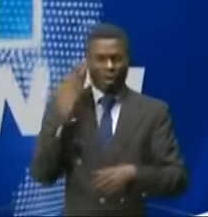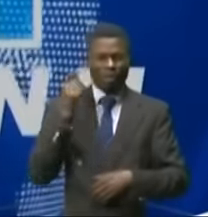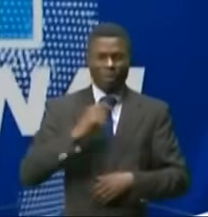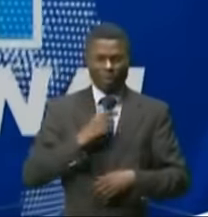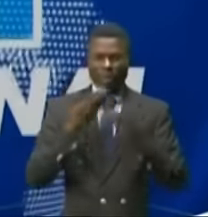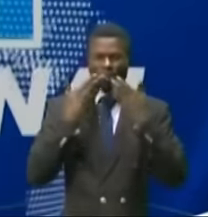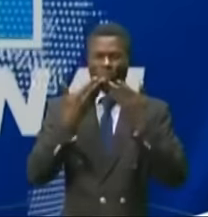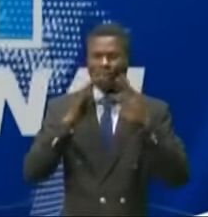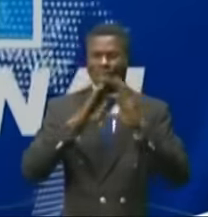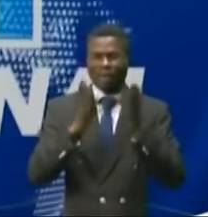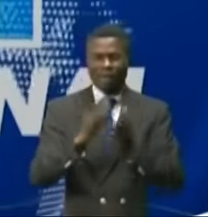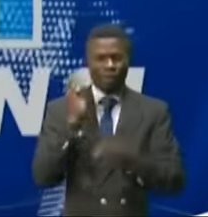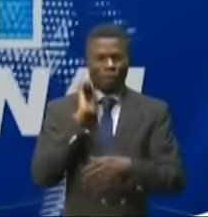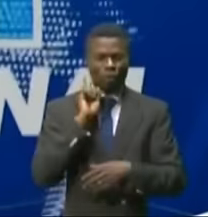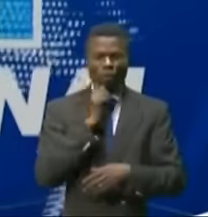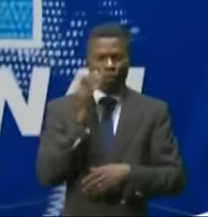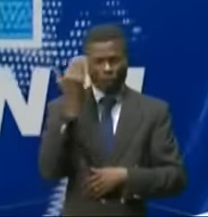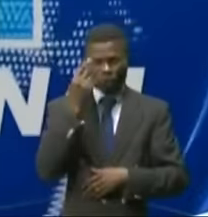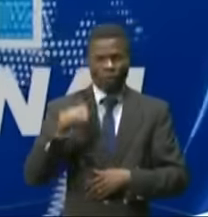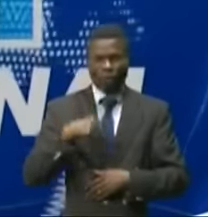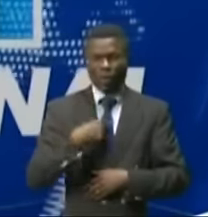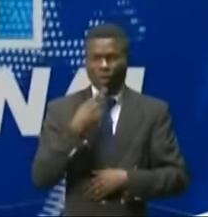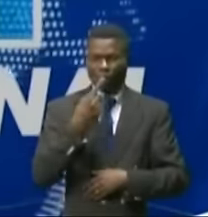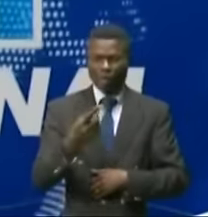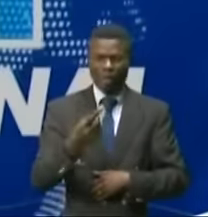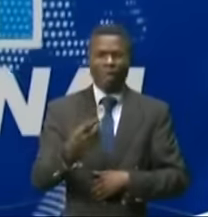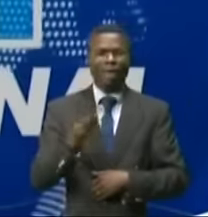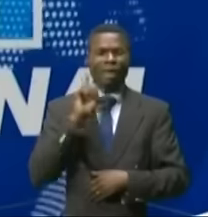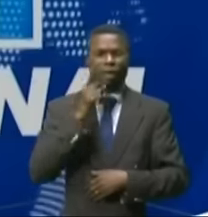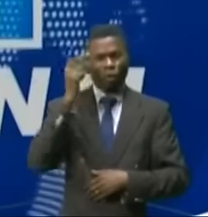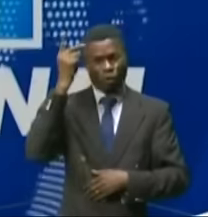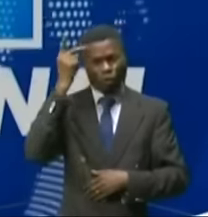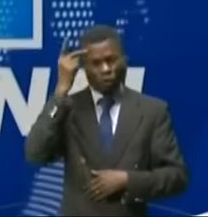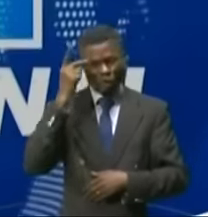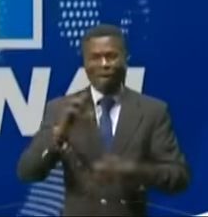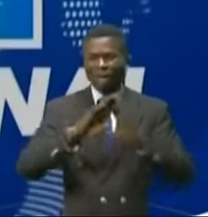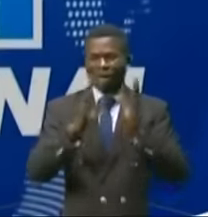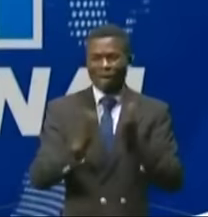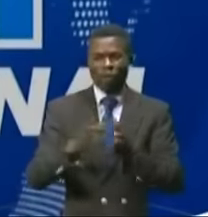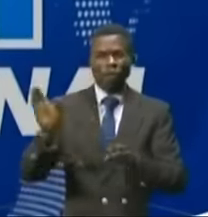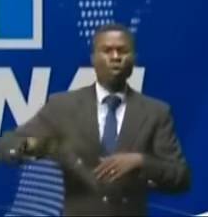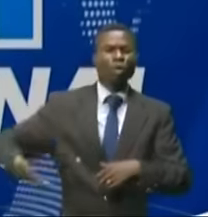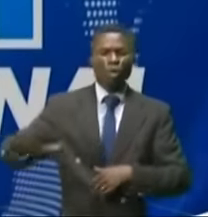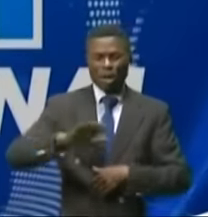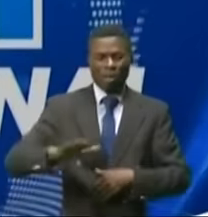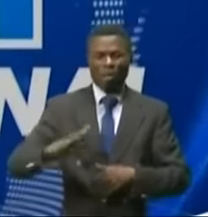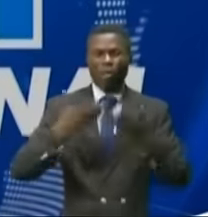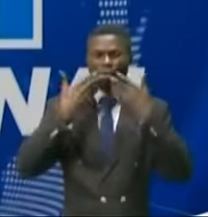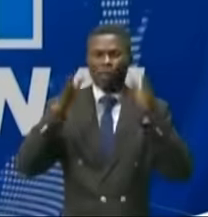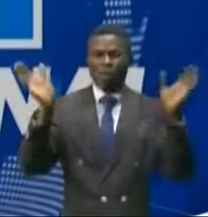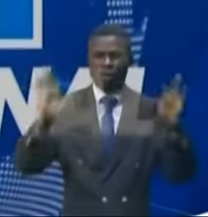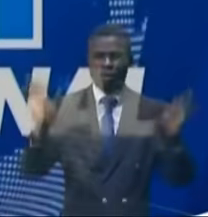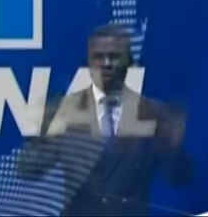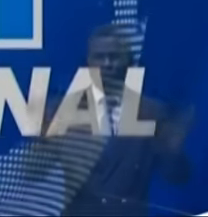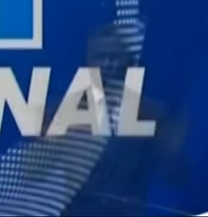la prochaine édition de notre journal. Bonsoir chez vous et bonne suite de programme sur la RTNC.